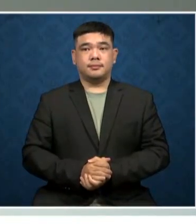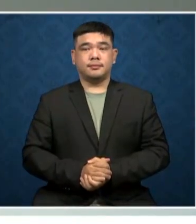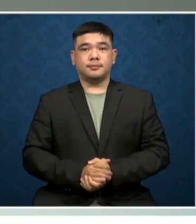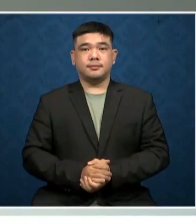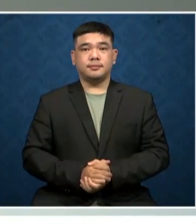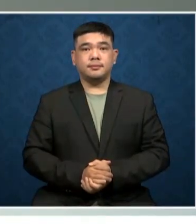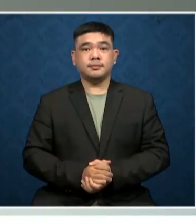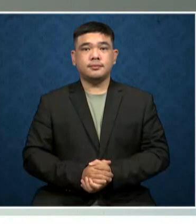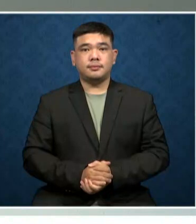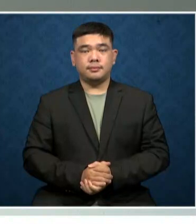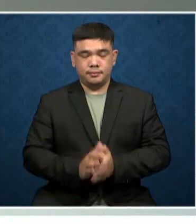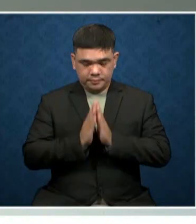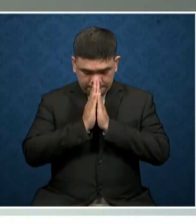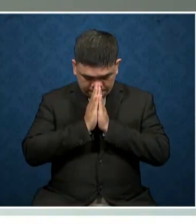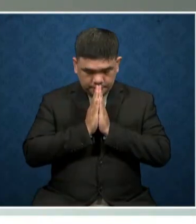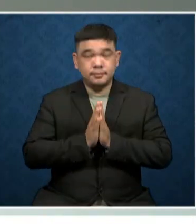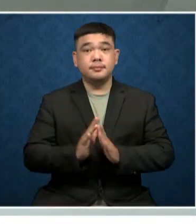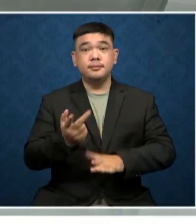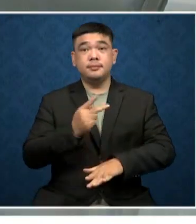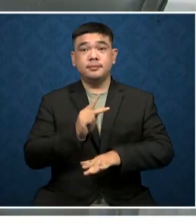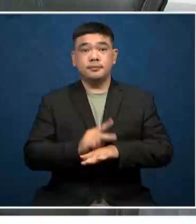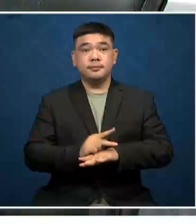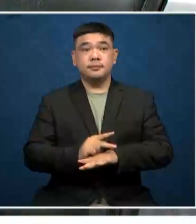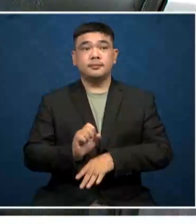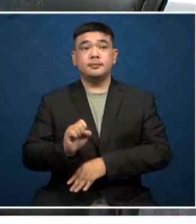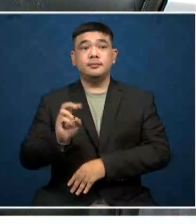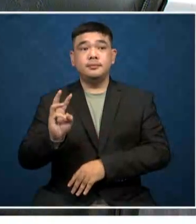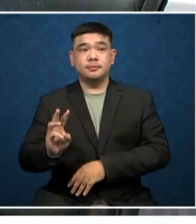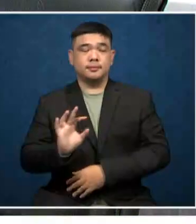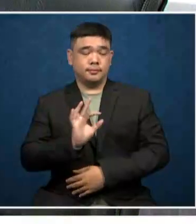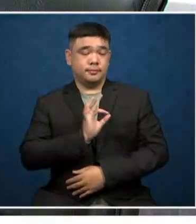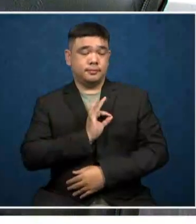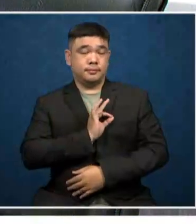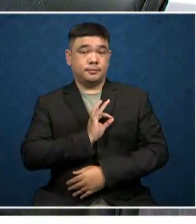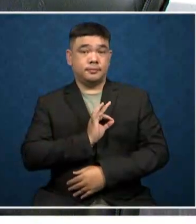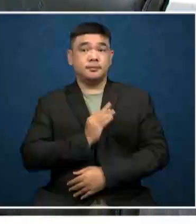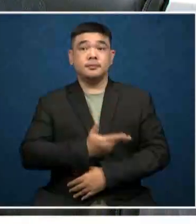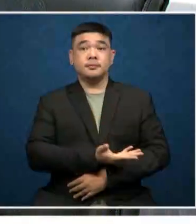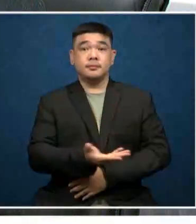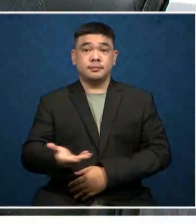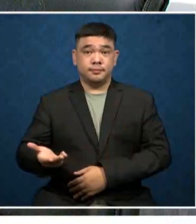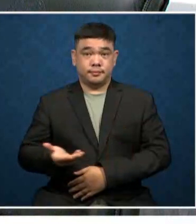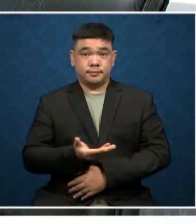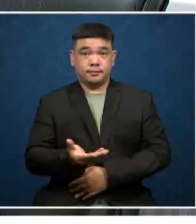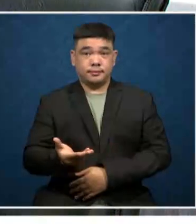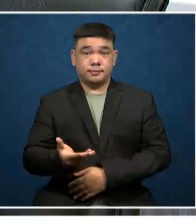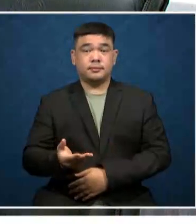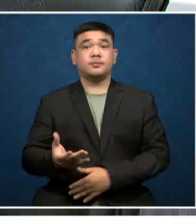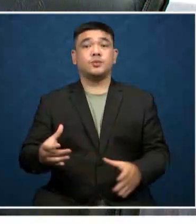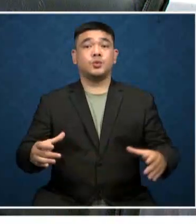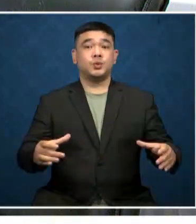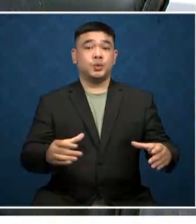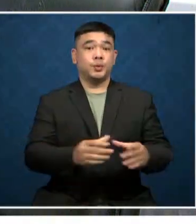กราบเรียนท่านประธานวุฒิสภาที่เคารพท่านสมาชิกผู้ทรงเกียรติแล้วก็ทางคณะ